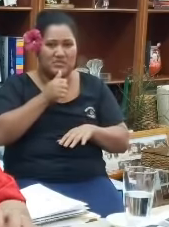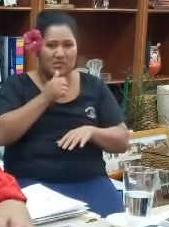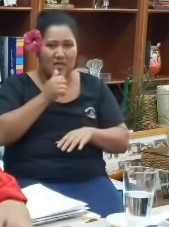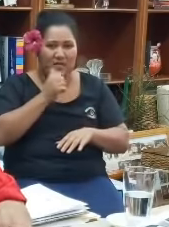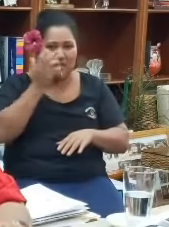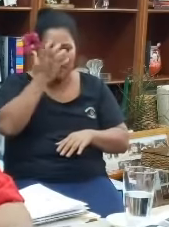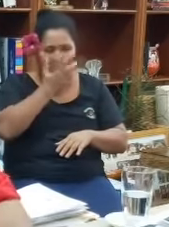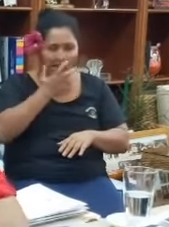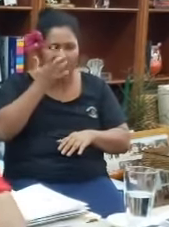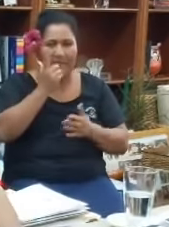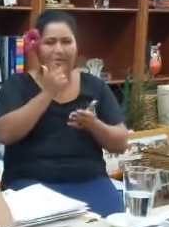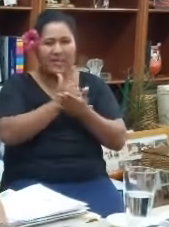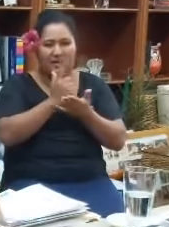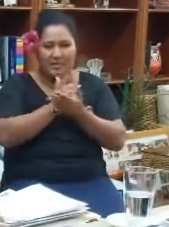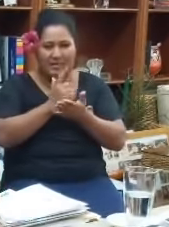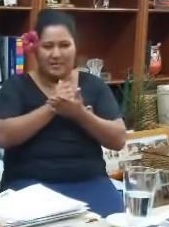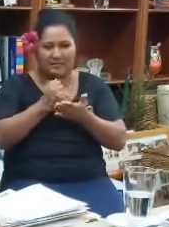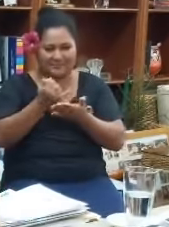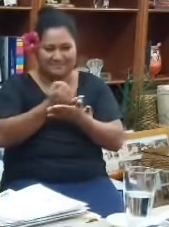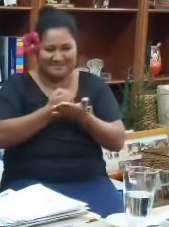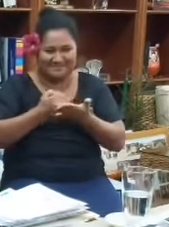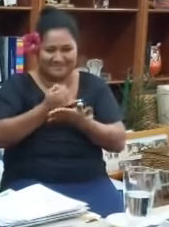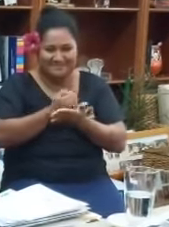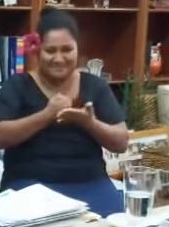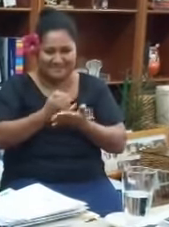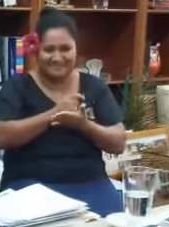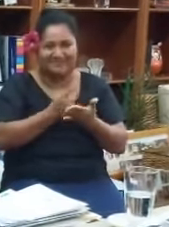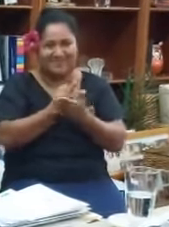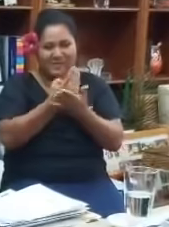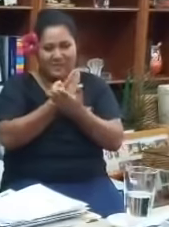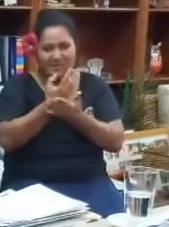Ma kele e malang sala e. E kula e mayak.